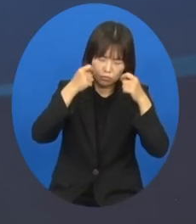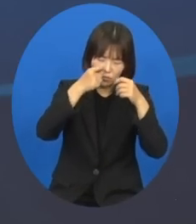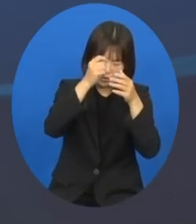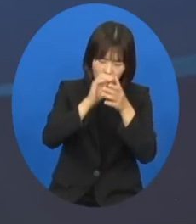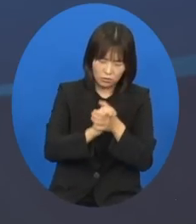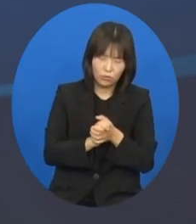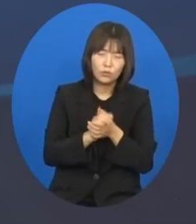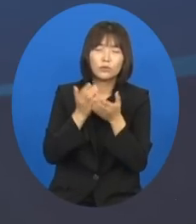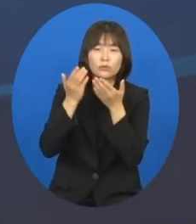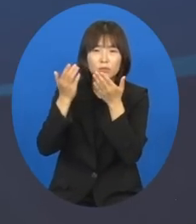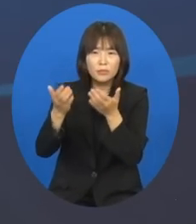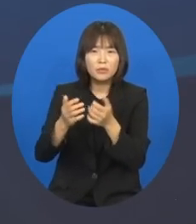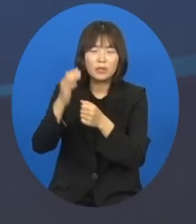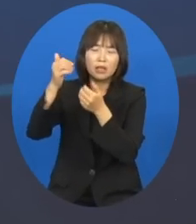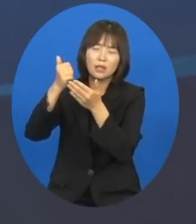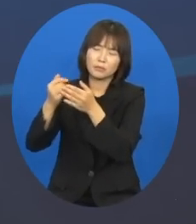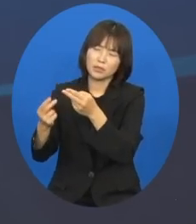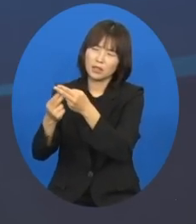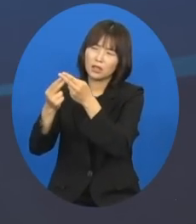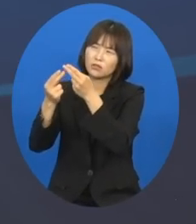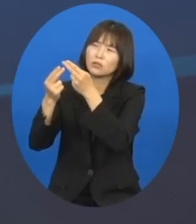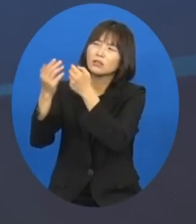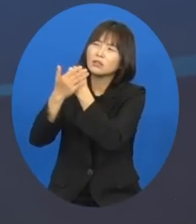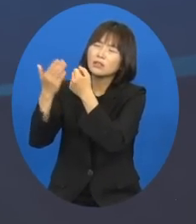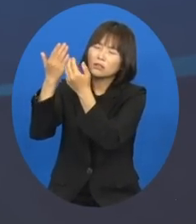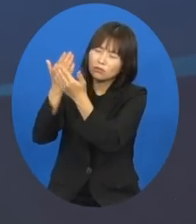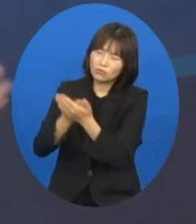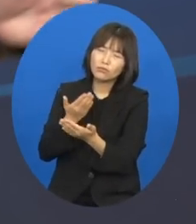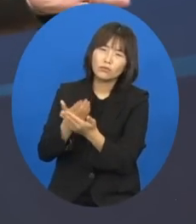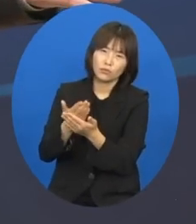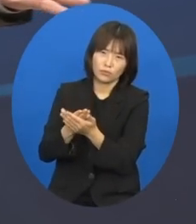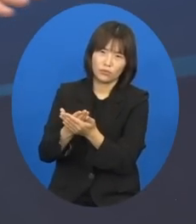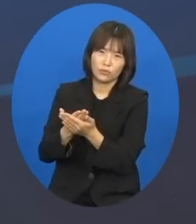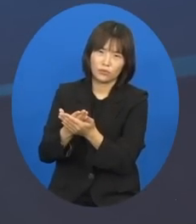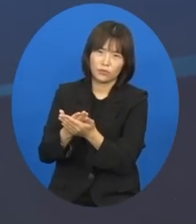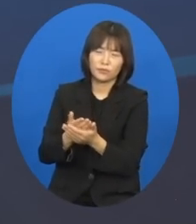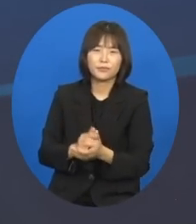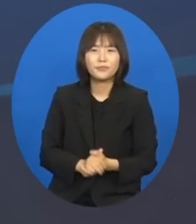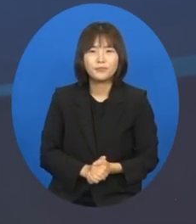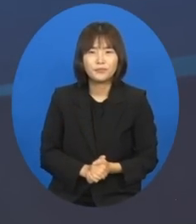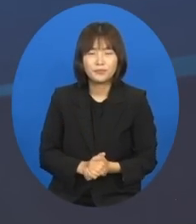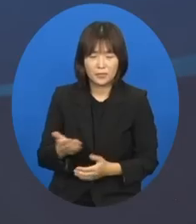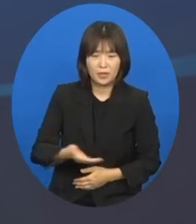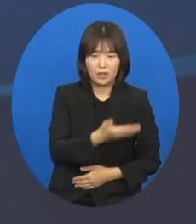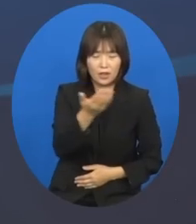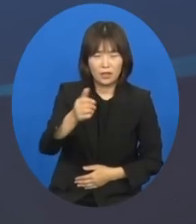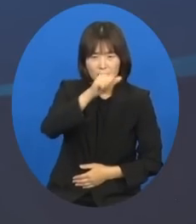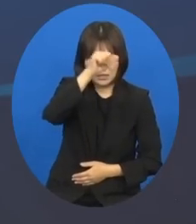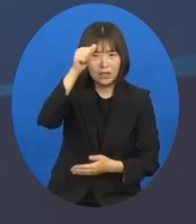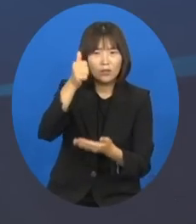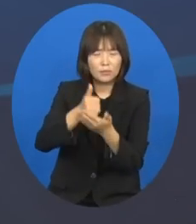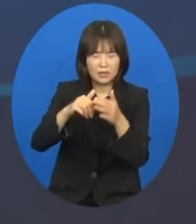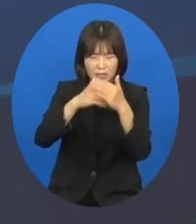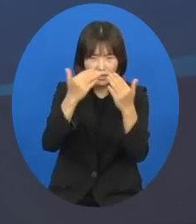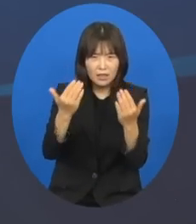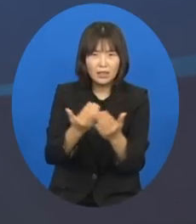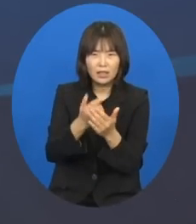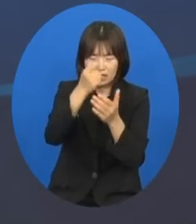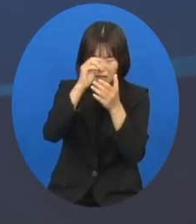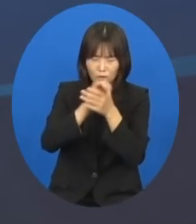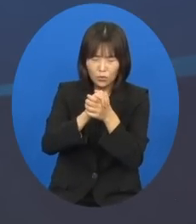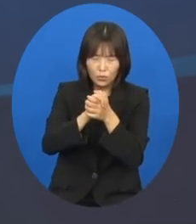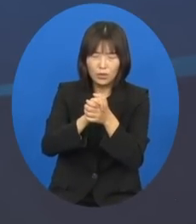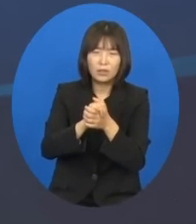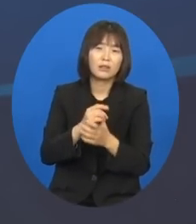기도하면서 하나님 쌓아두시는 은혜를 주세요 쌓아 두신 은혜를 주세요 우리 여기 계시는 장로님들 다 주인공들 아니시겠습니까